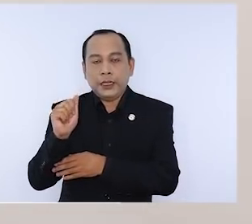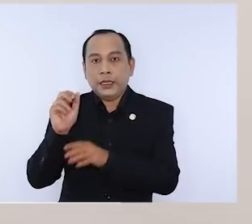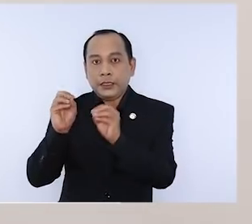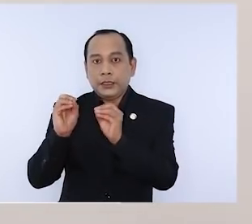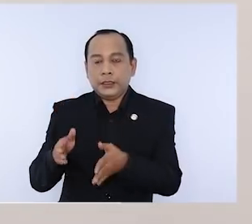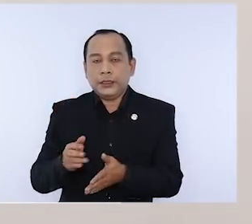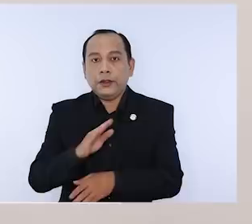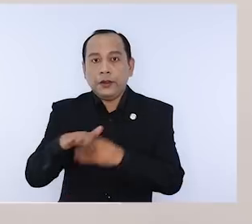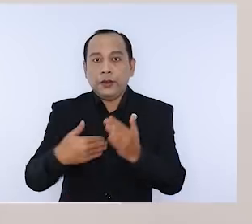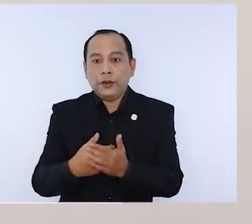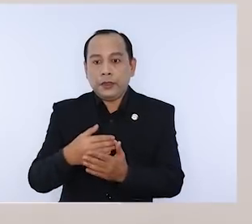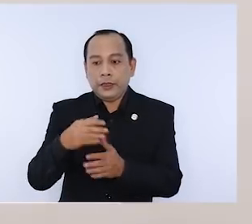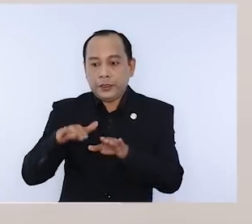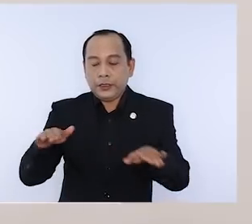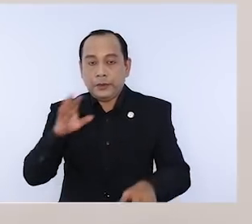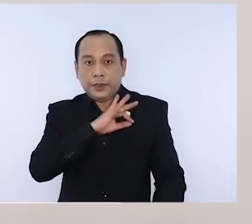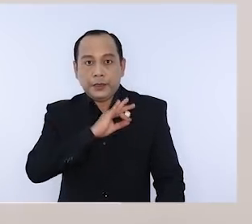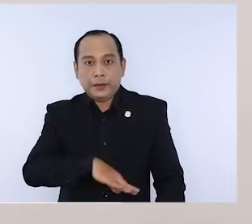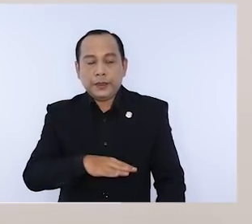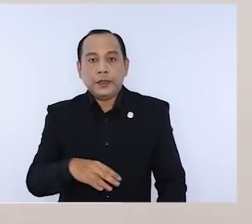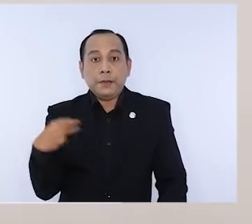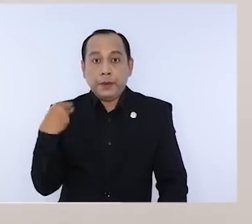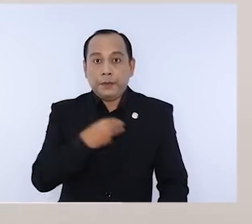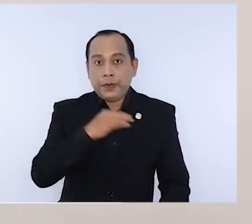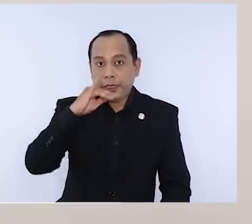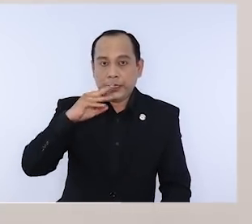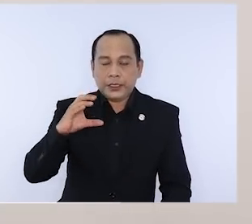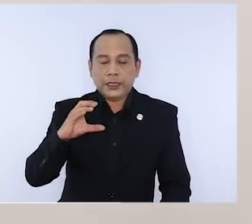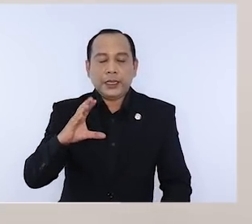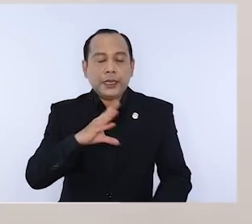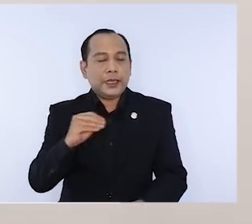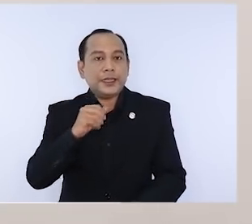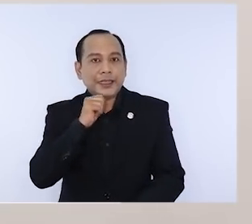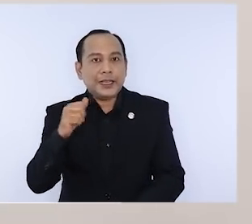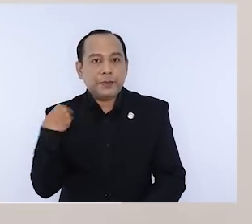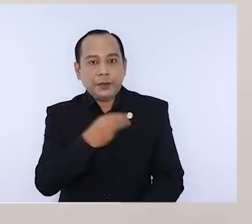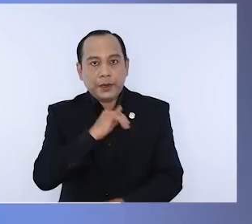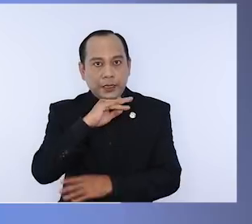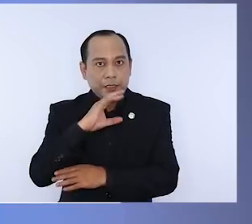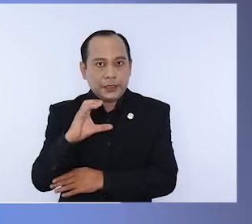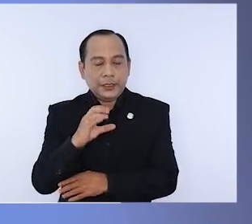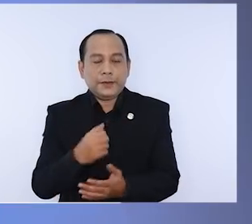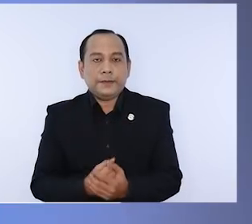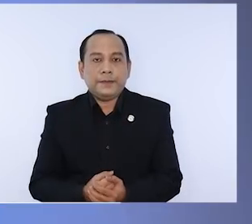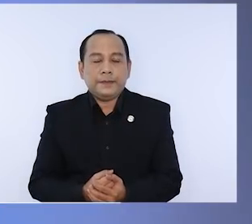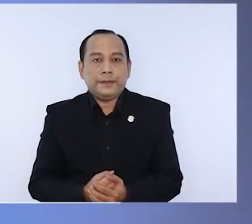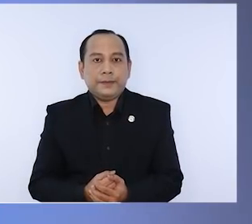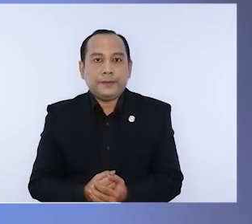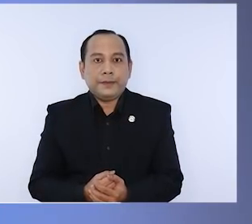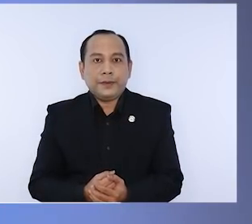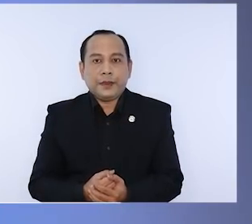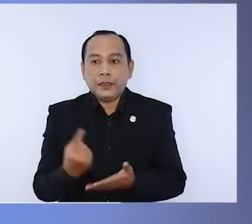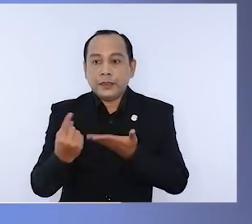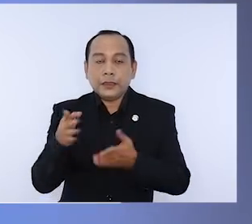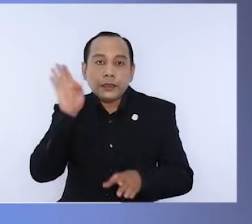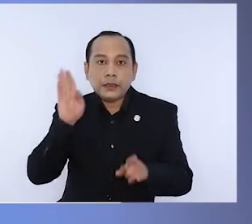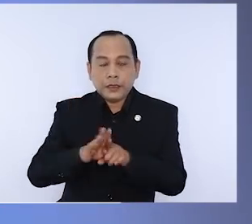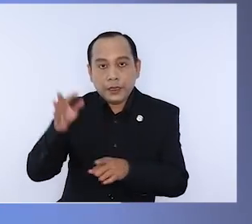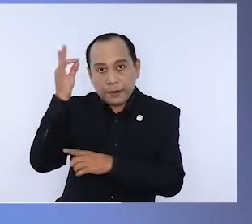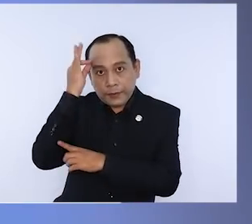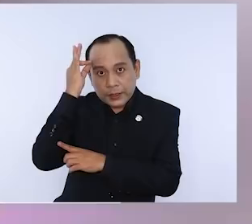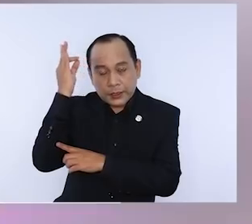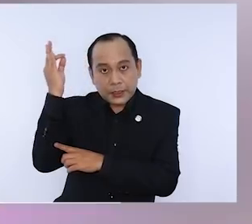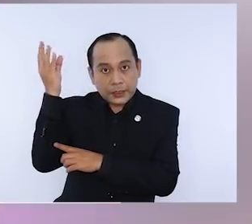mga kabataan na kinabang ay kaanib at hindi kaanib sa loob ng Iglesia ni Cristo. Isa si kapatid na